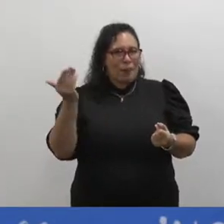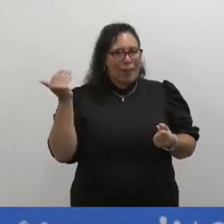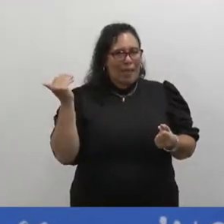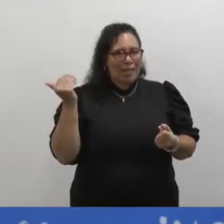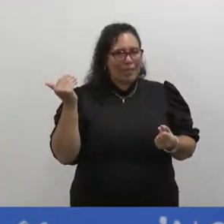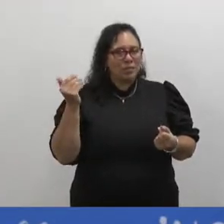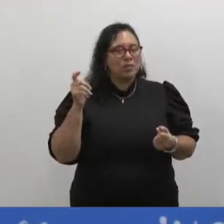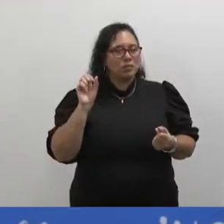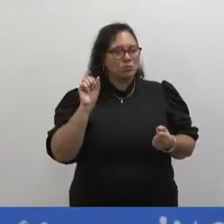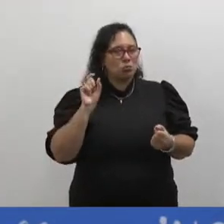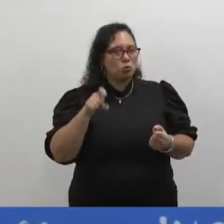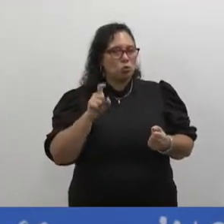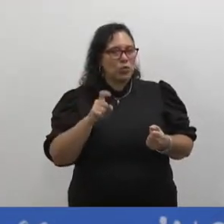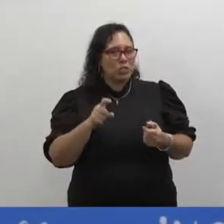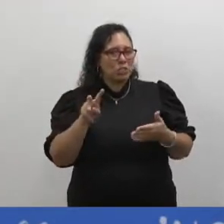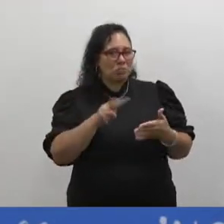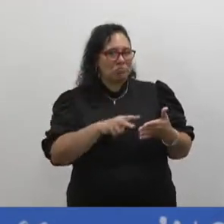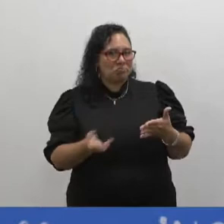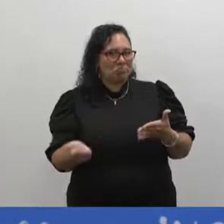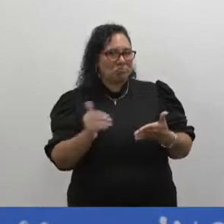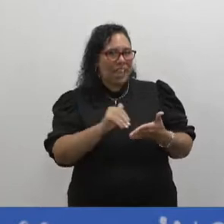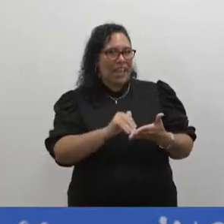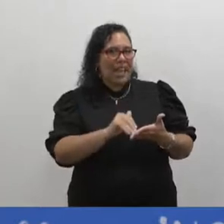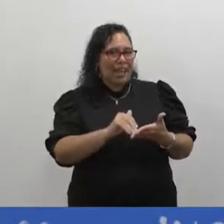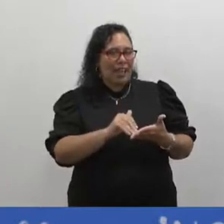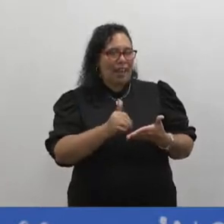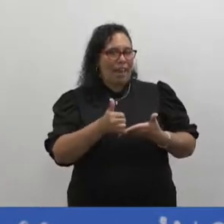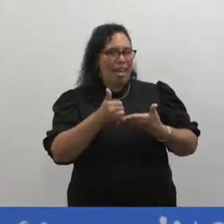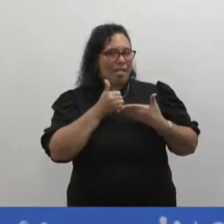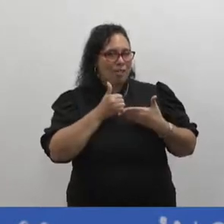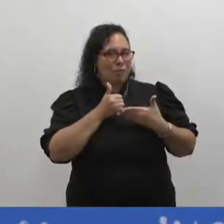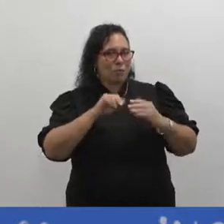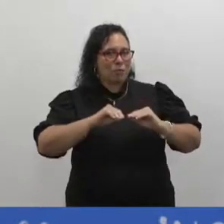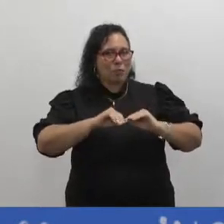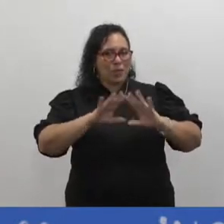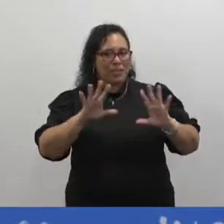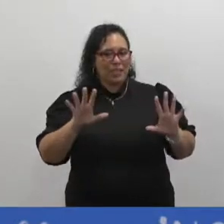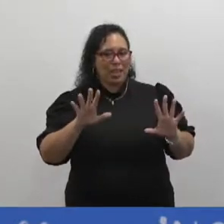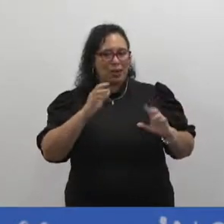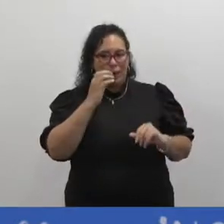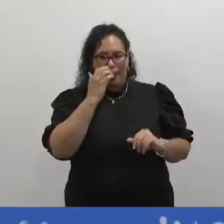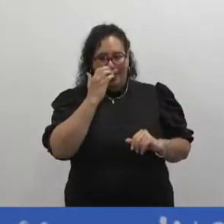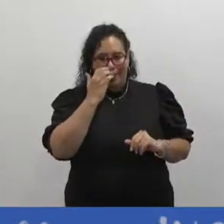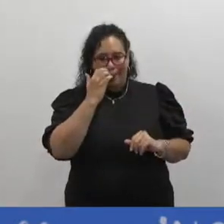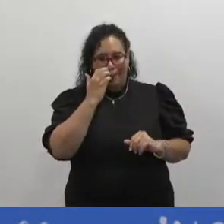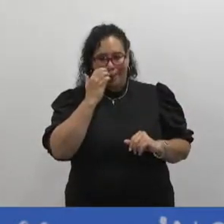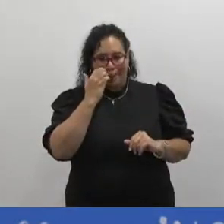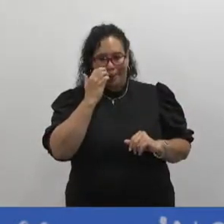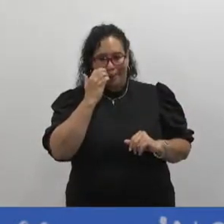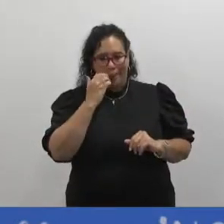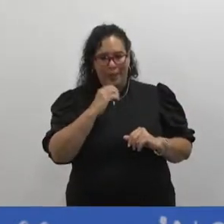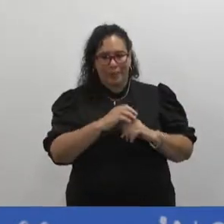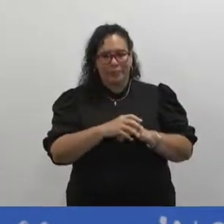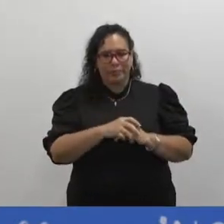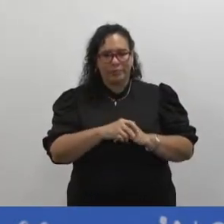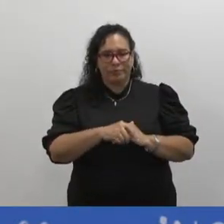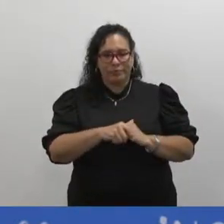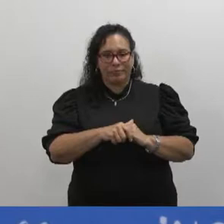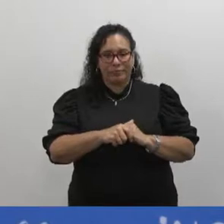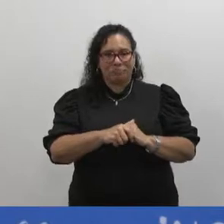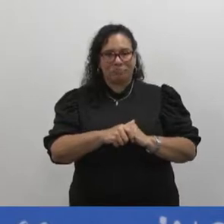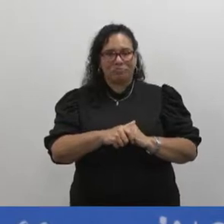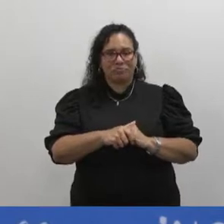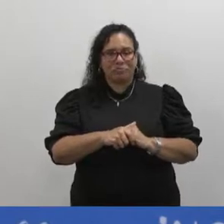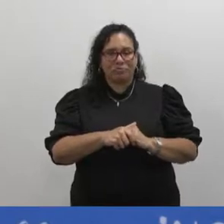Dương miên xong phở đẹp khá để mà bị tay tạ nó đã dương ai an mơ là dương ai phải lại rồi đã đây bên này dương thơ tầm nào tầm